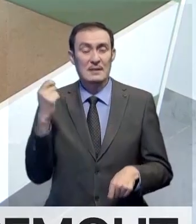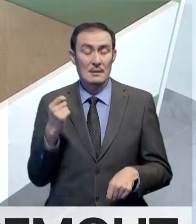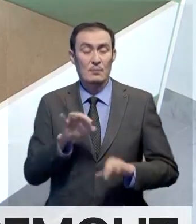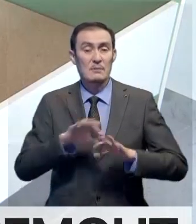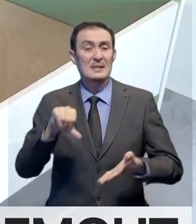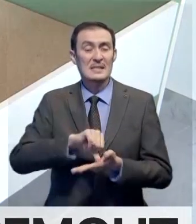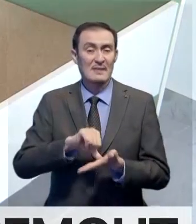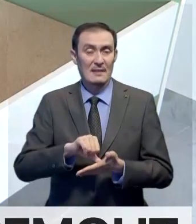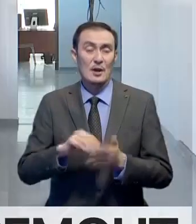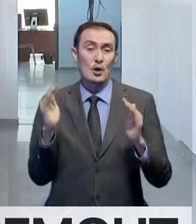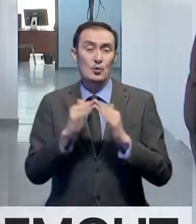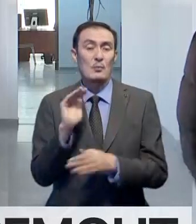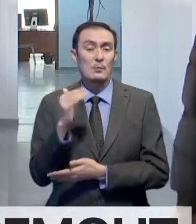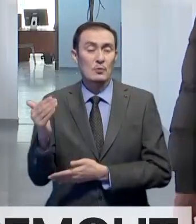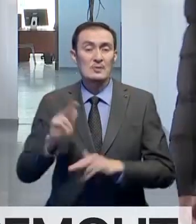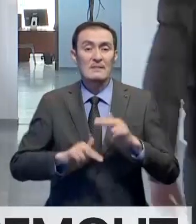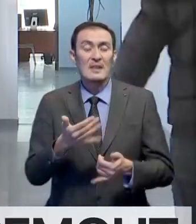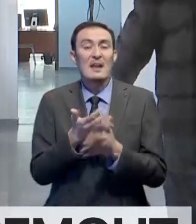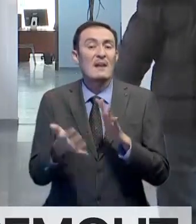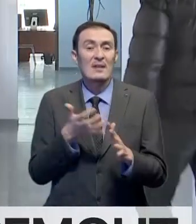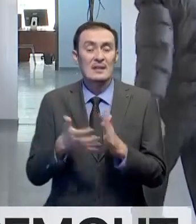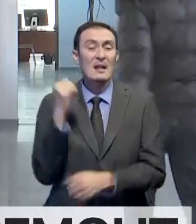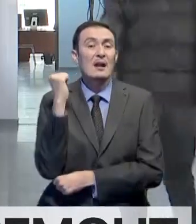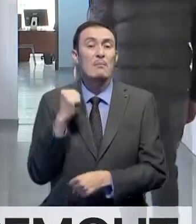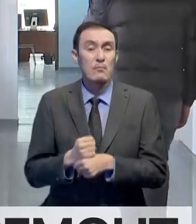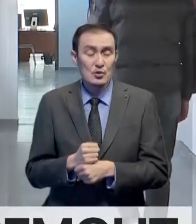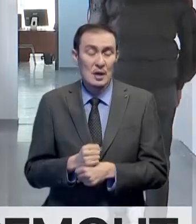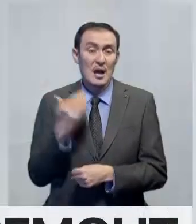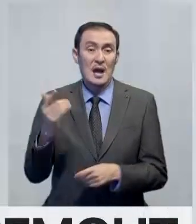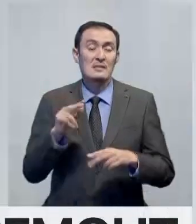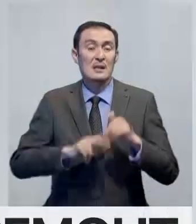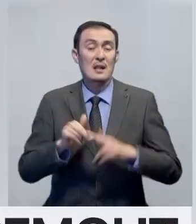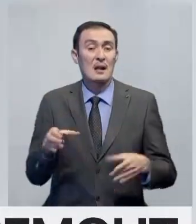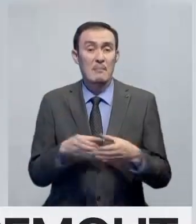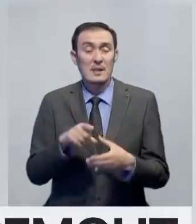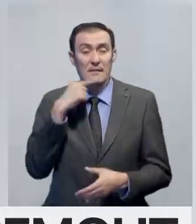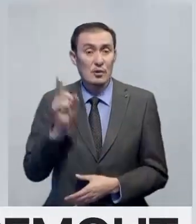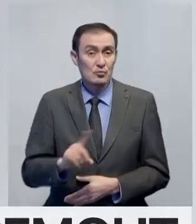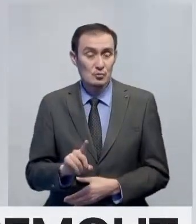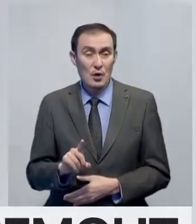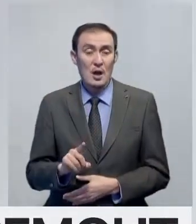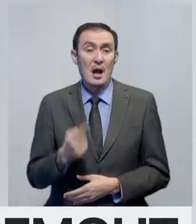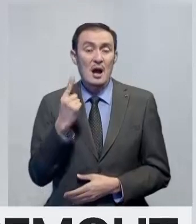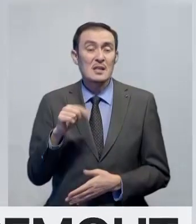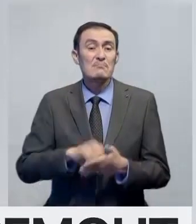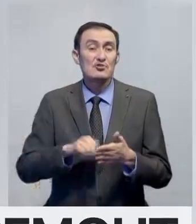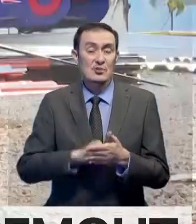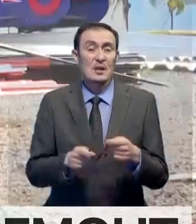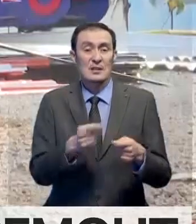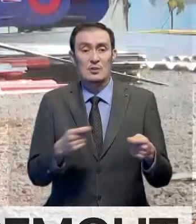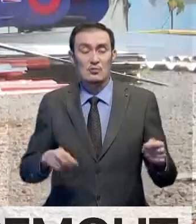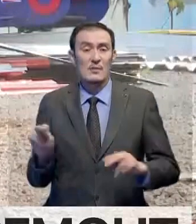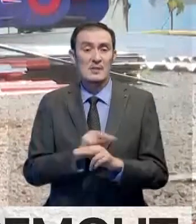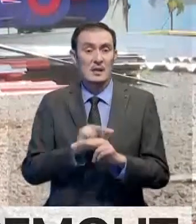словам представителей дома ребенка, у подрядчика не хватило рабочих. В самой же строительной компании отметили, что одной из причин